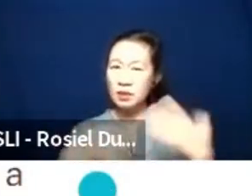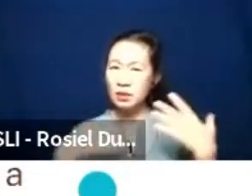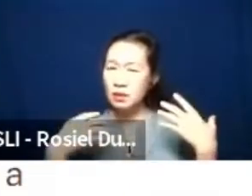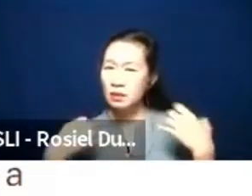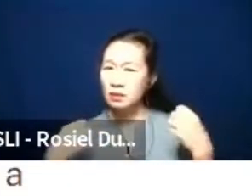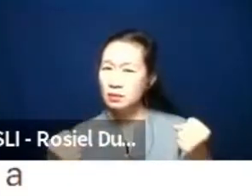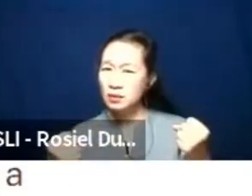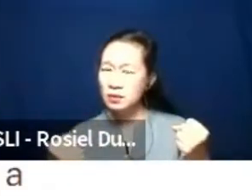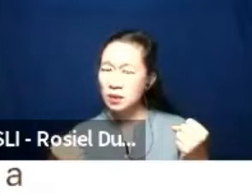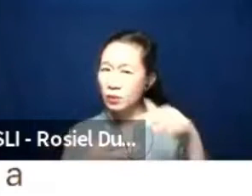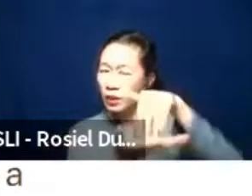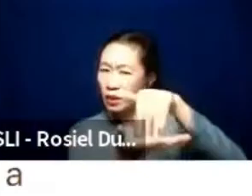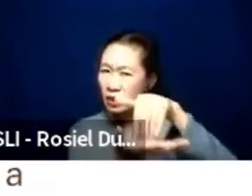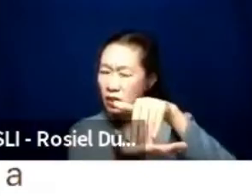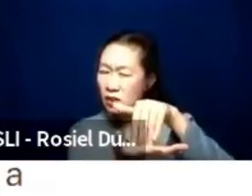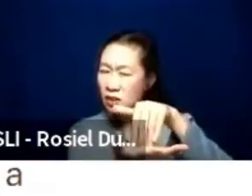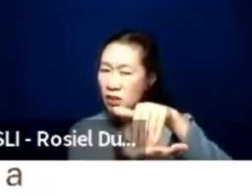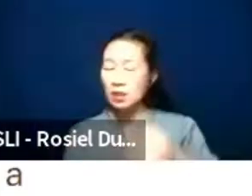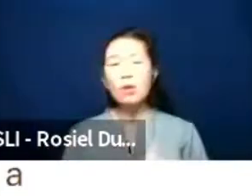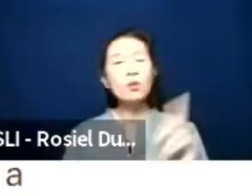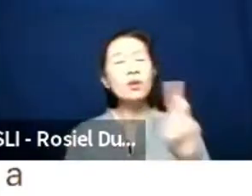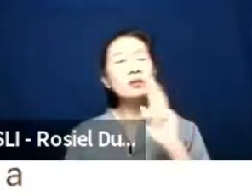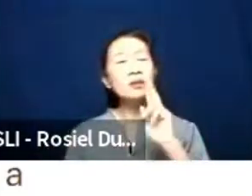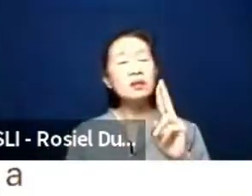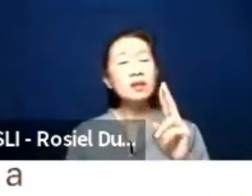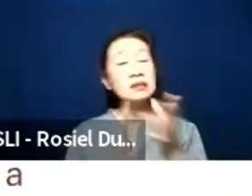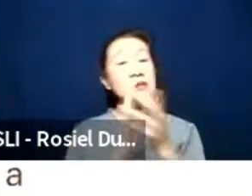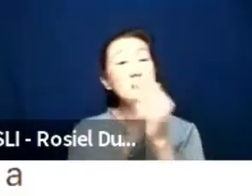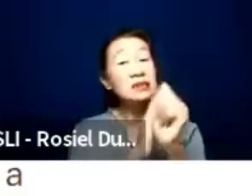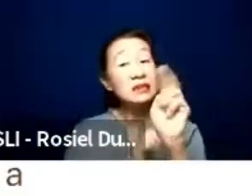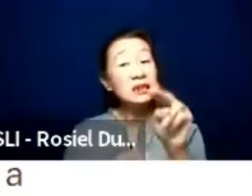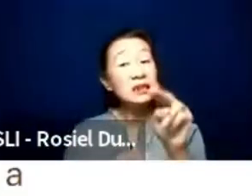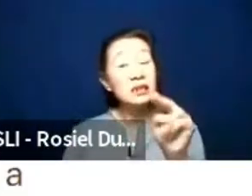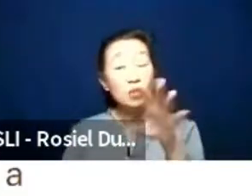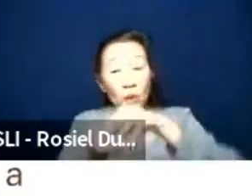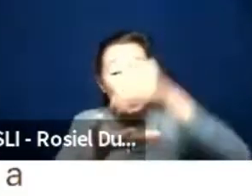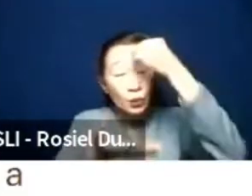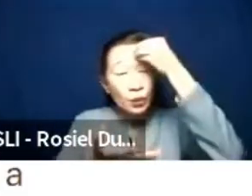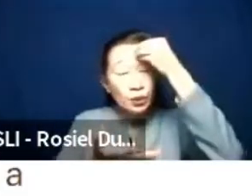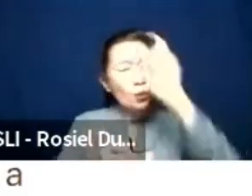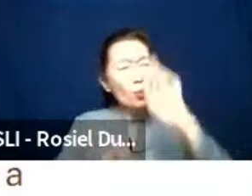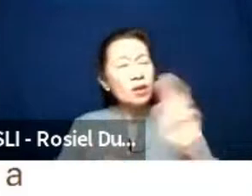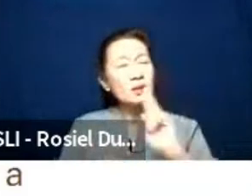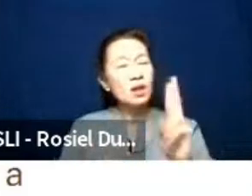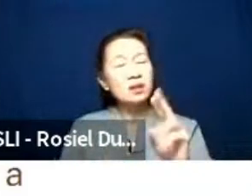yung weaknesses niya. Ano ba yung mga skills na kailangan niyang matutunan? Ano yung